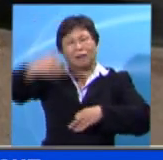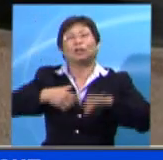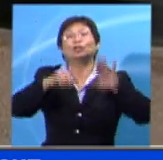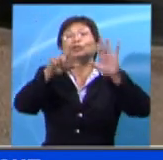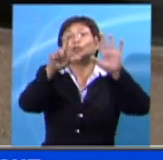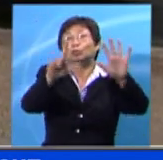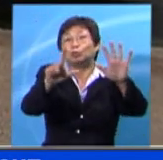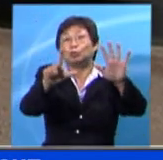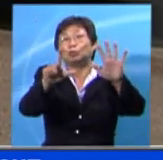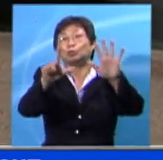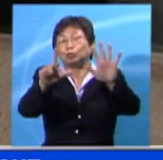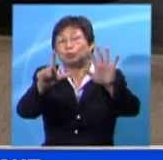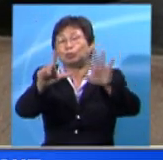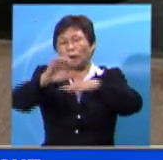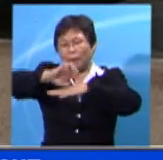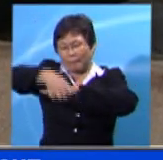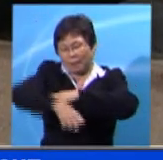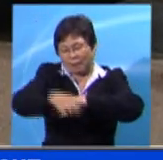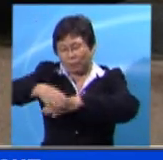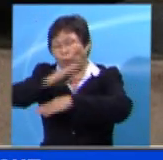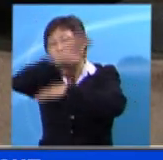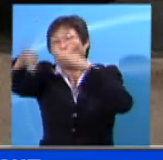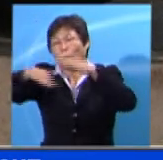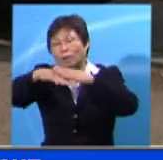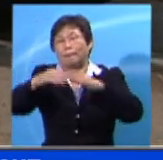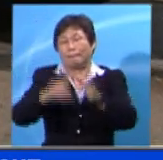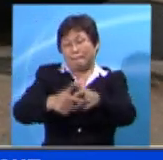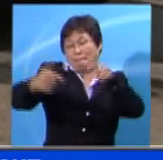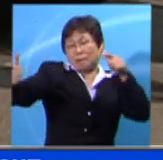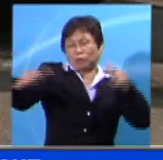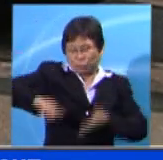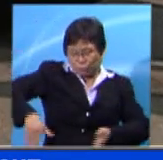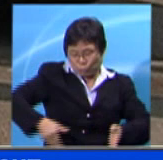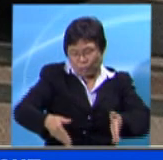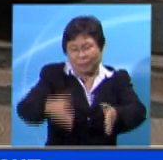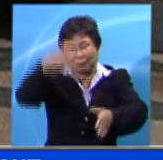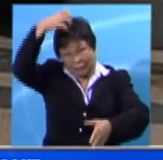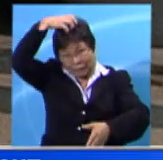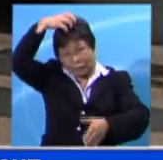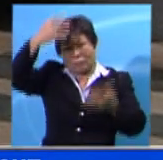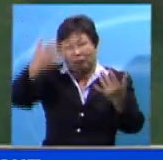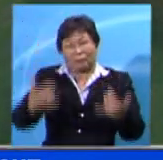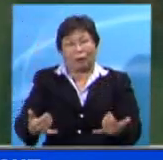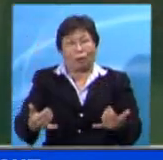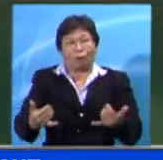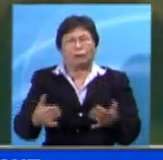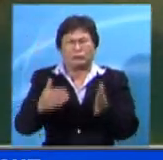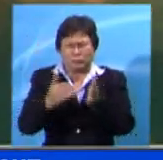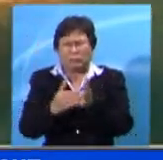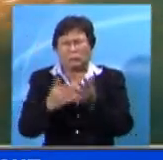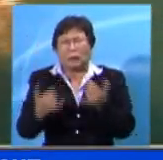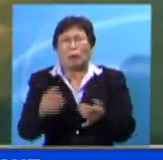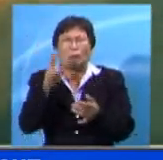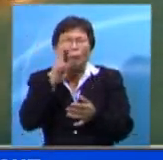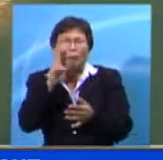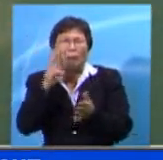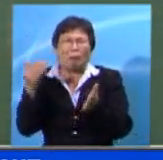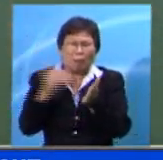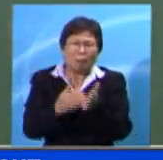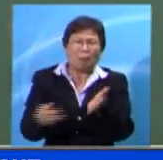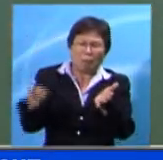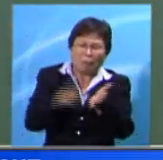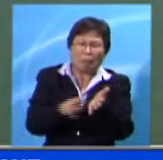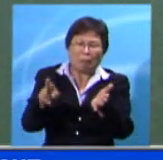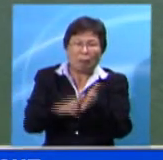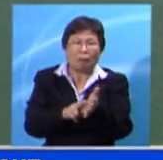empangan secara keseluruhannya yang terbesar adalah sungai Selangor Pada masa ini yang sering di apa dilaporkan adalah